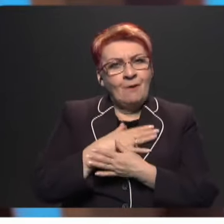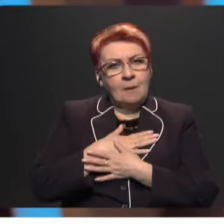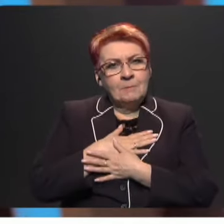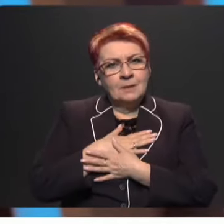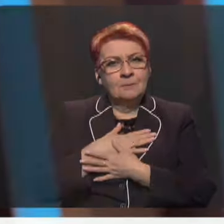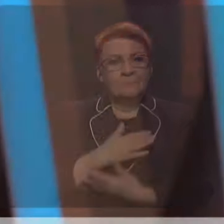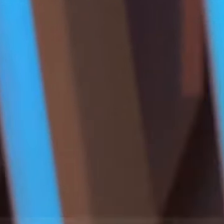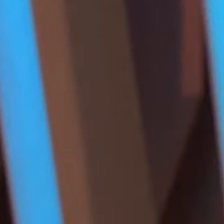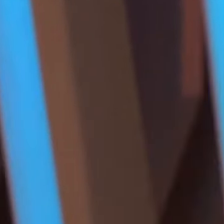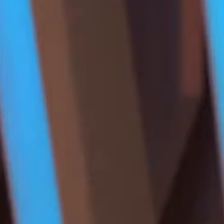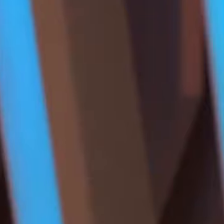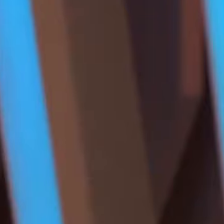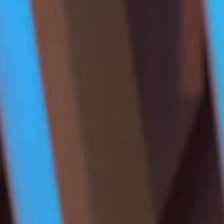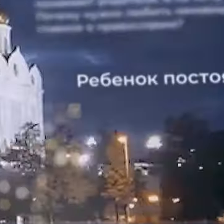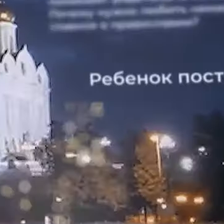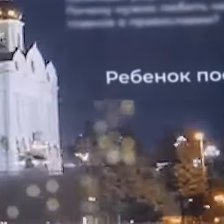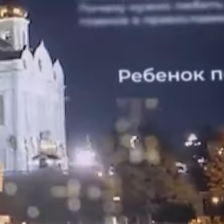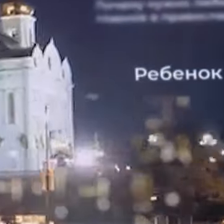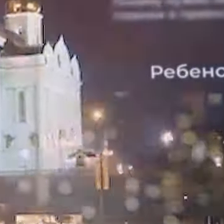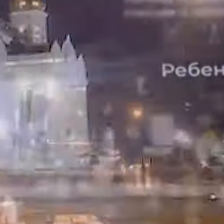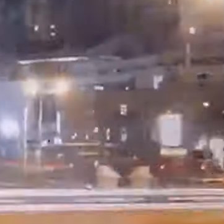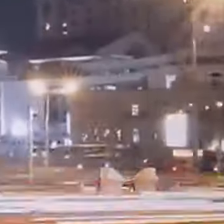вернемся. Не